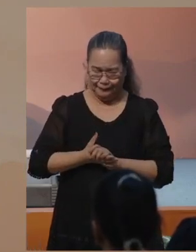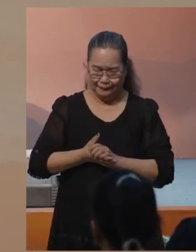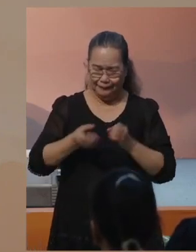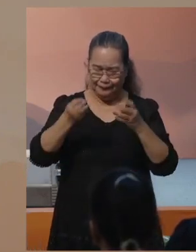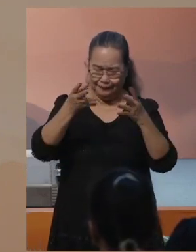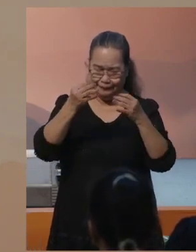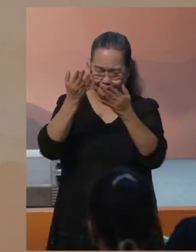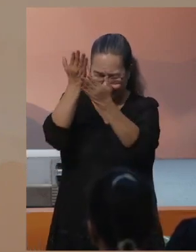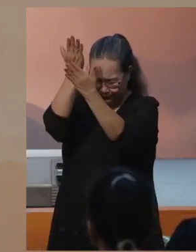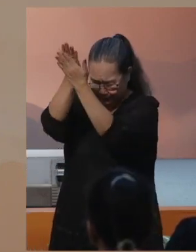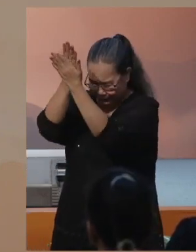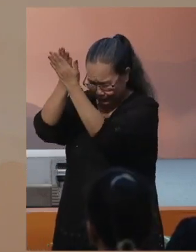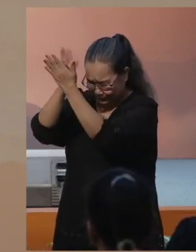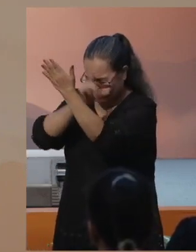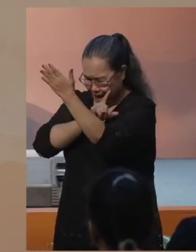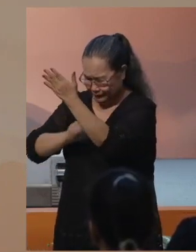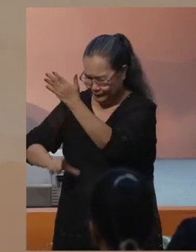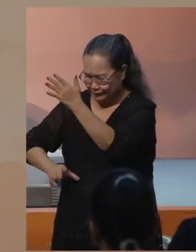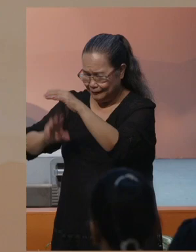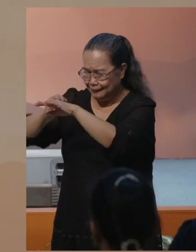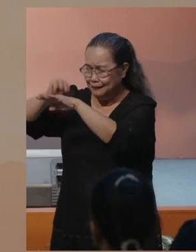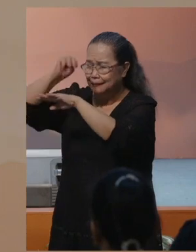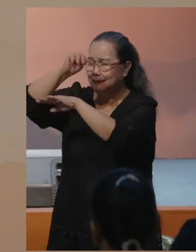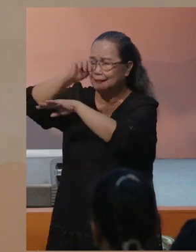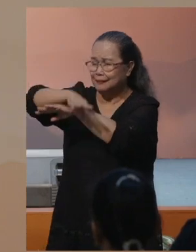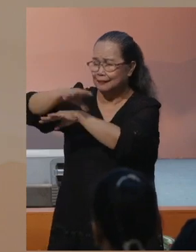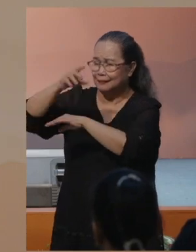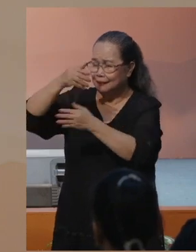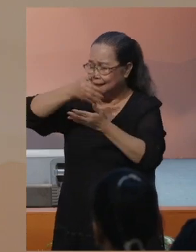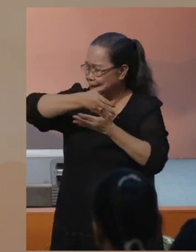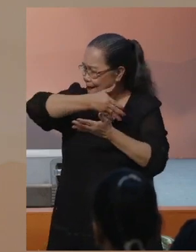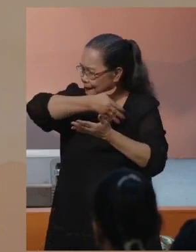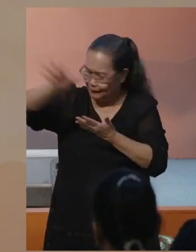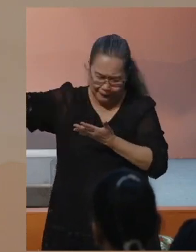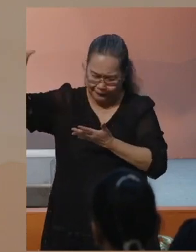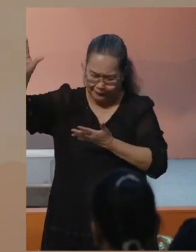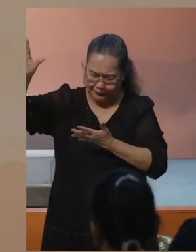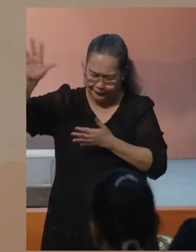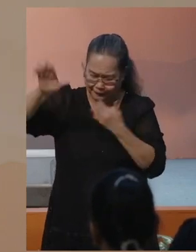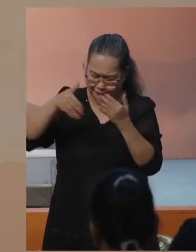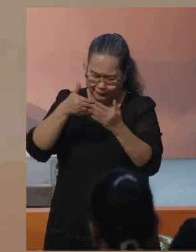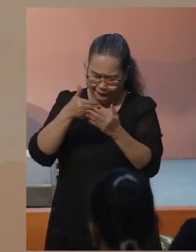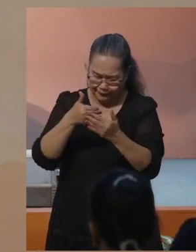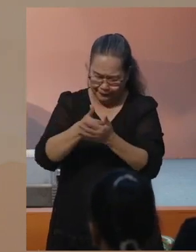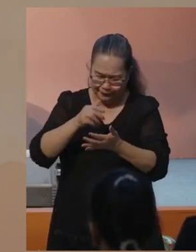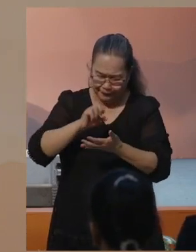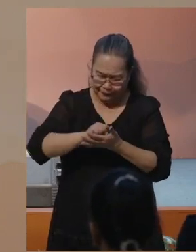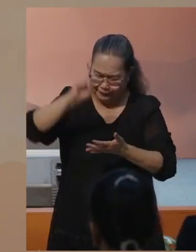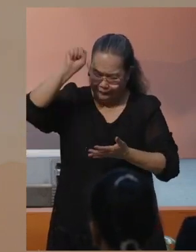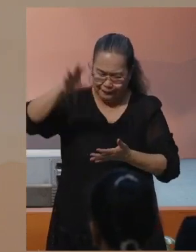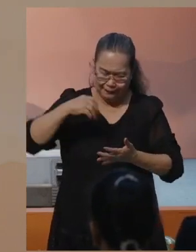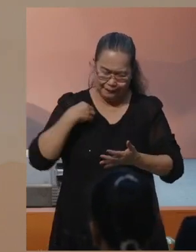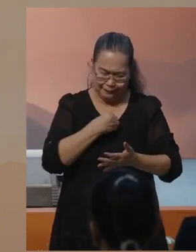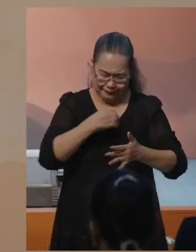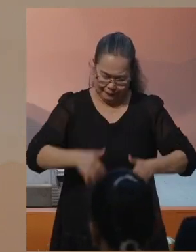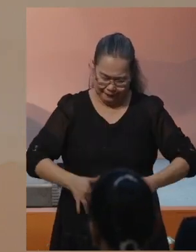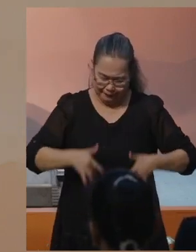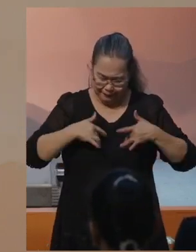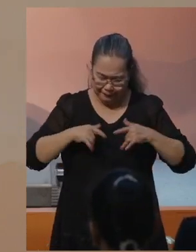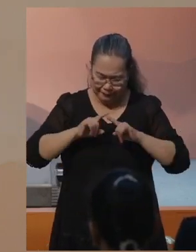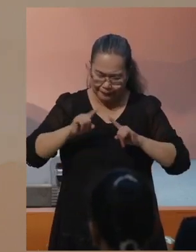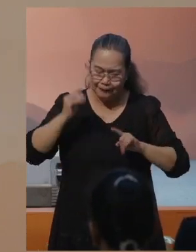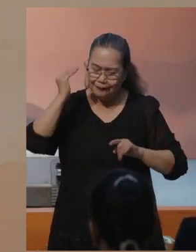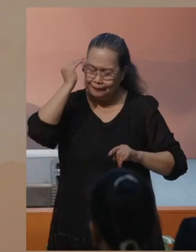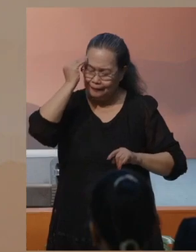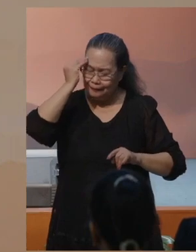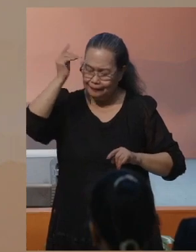Madalas hinihingi namin, Panginoon, ang mirakulo ninyo na paalisin niyo, Panginoon, ang lahat ng ito sa aming buhay. Ngunit alam